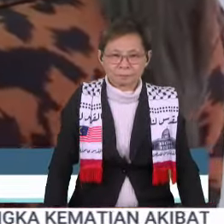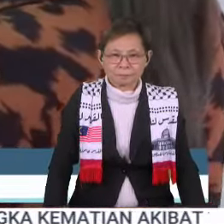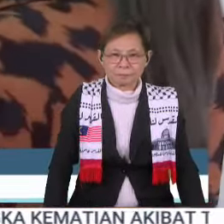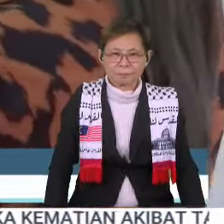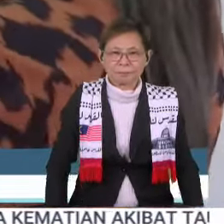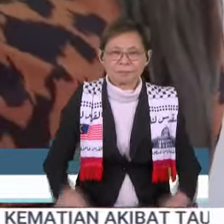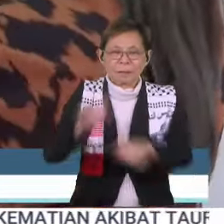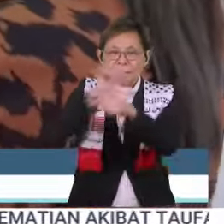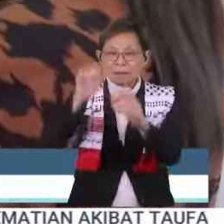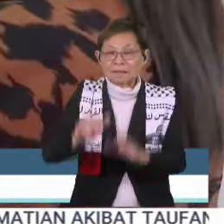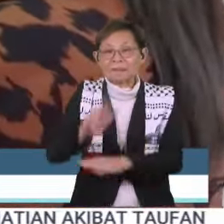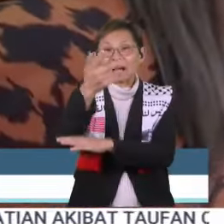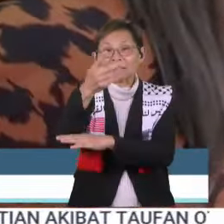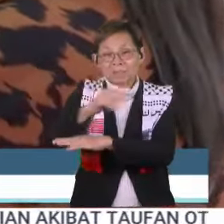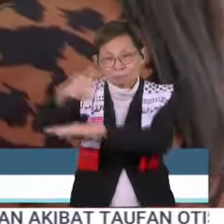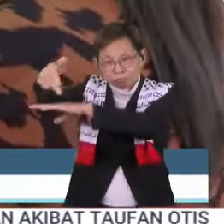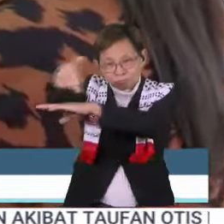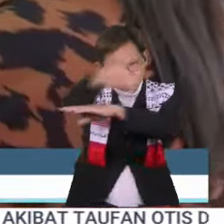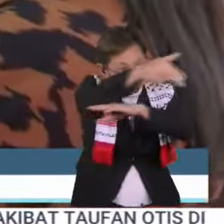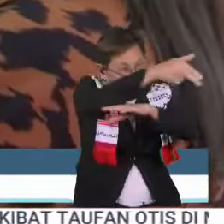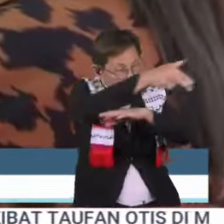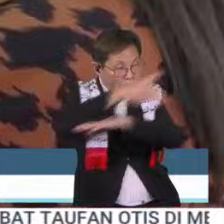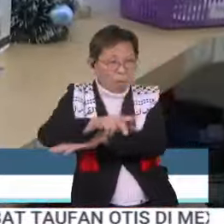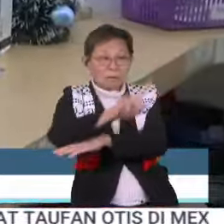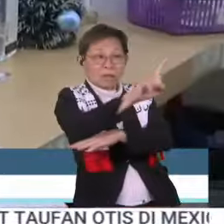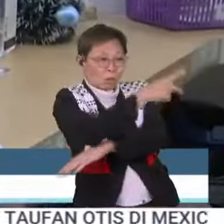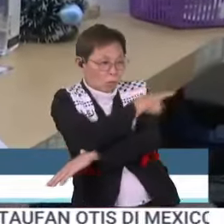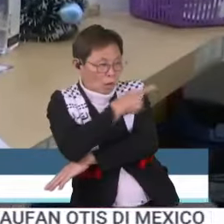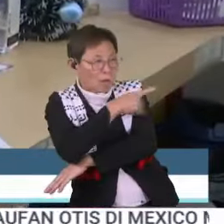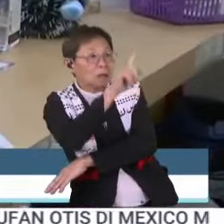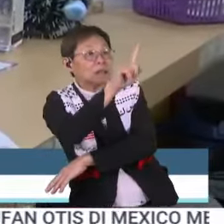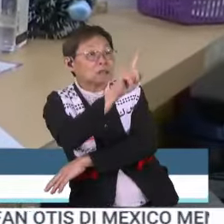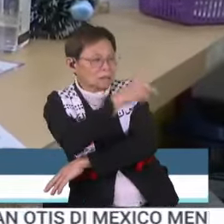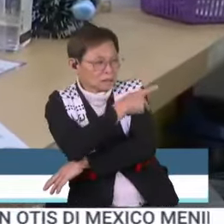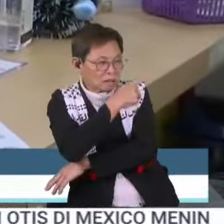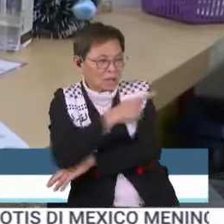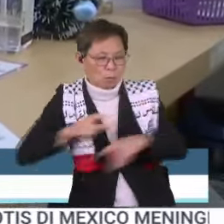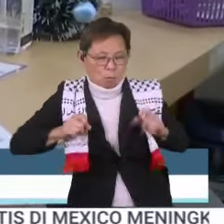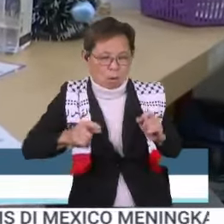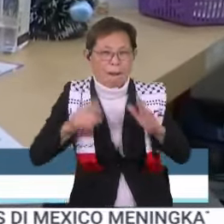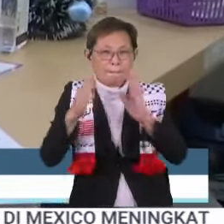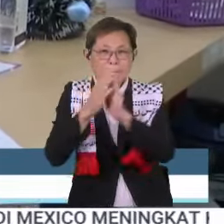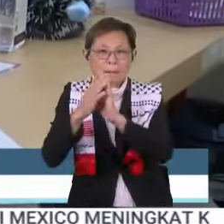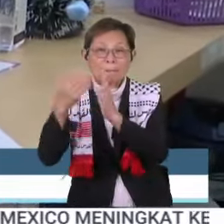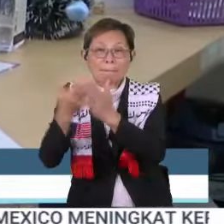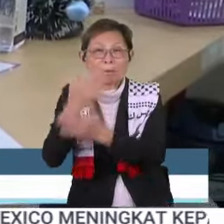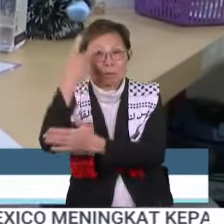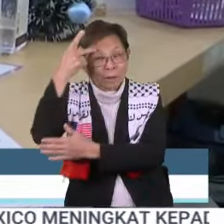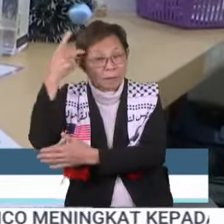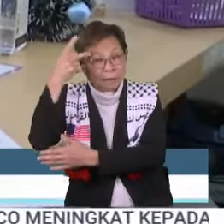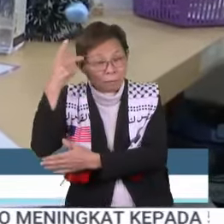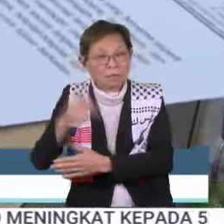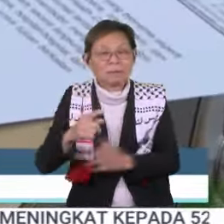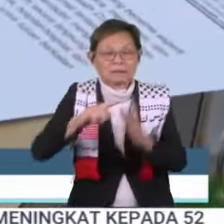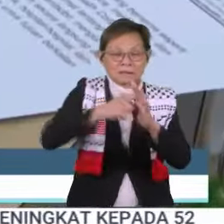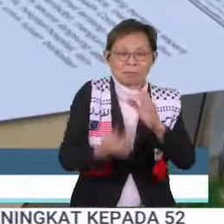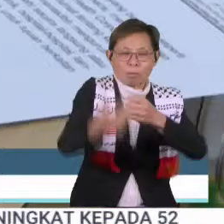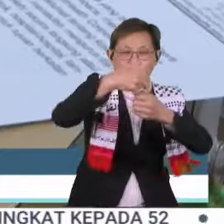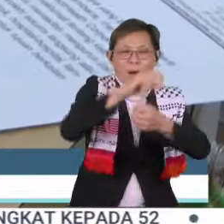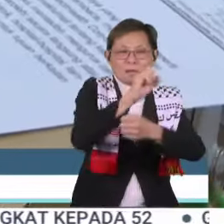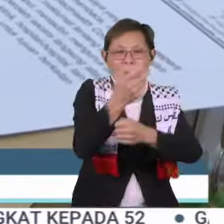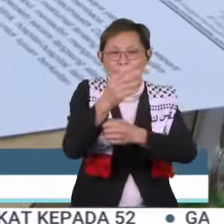Kru RTM melakukan tinjauan ke salah sebuah klinik swasta di Bandar Baru Keningau. Sejak menyertai